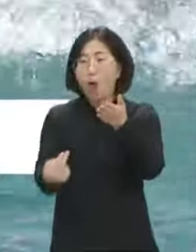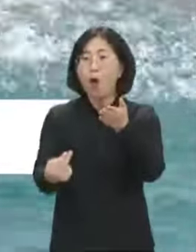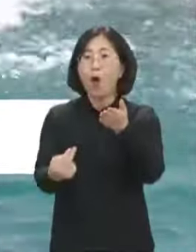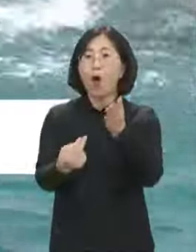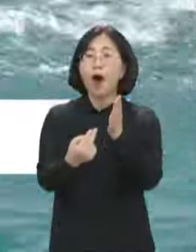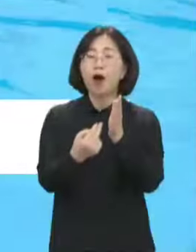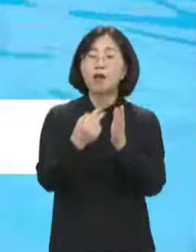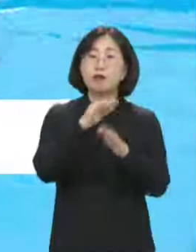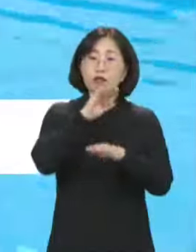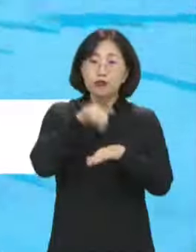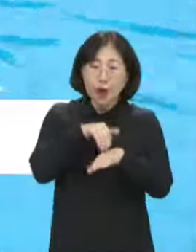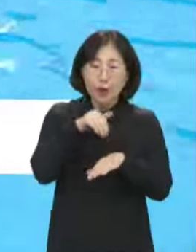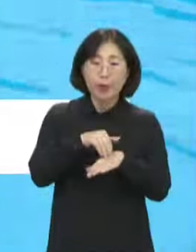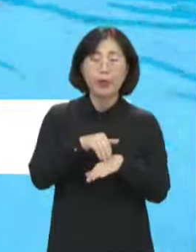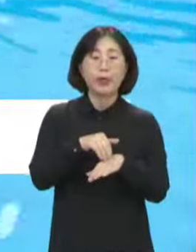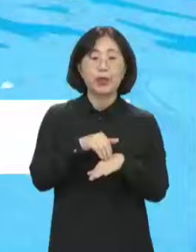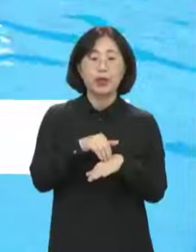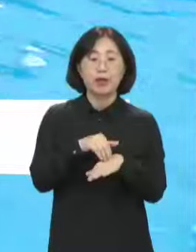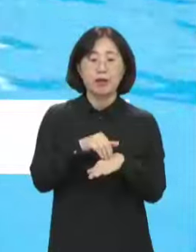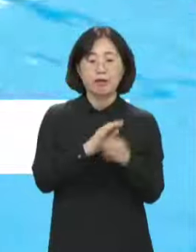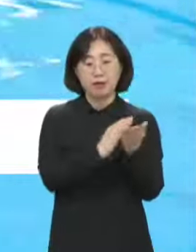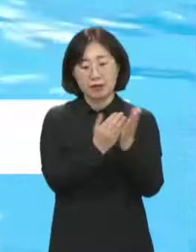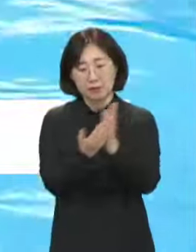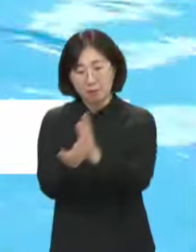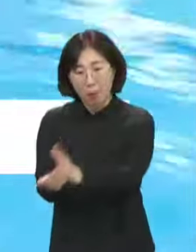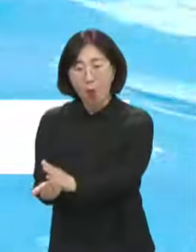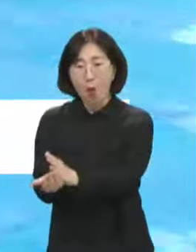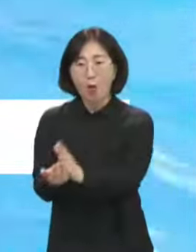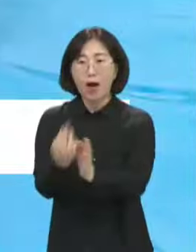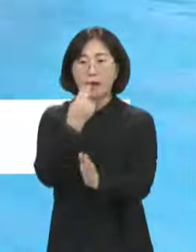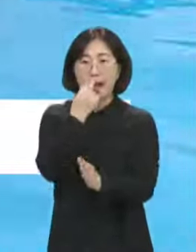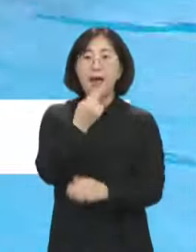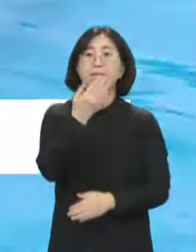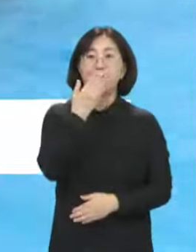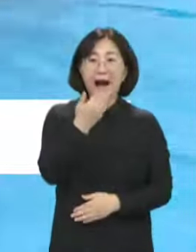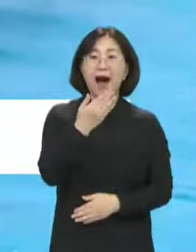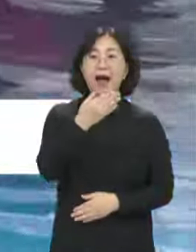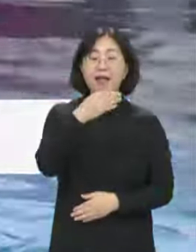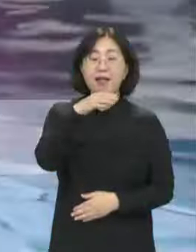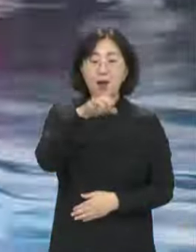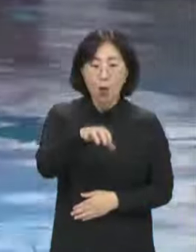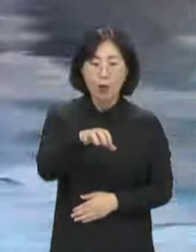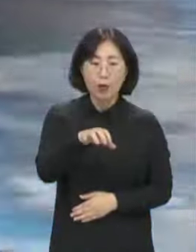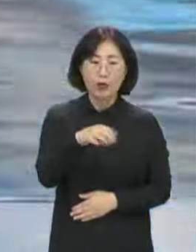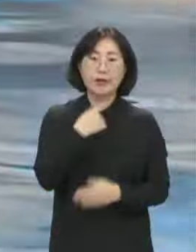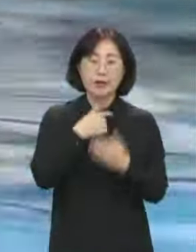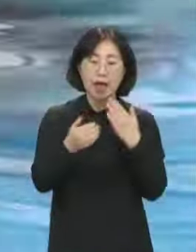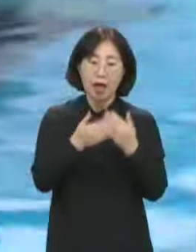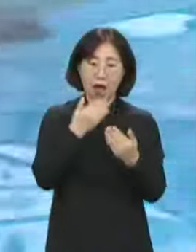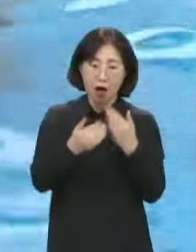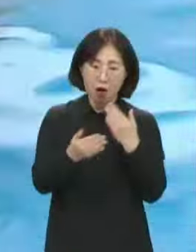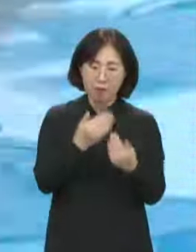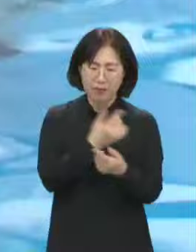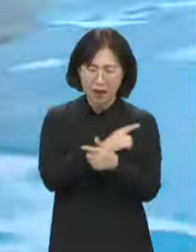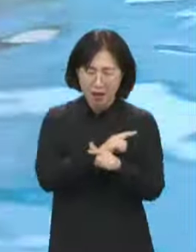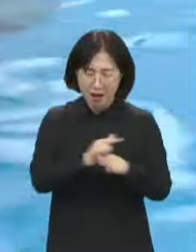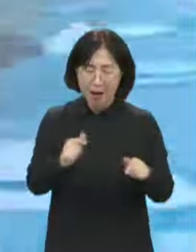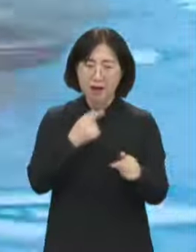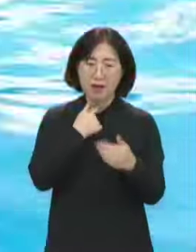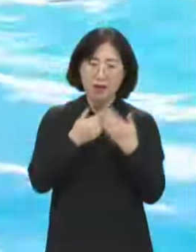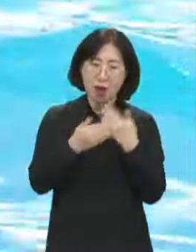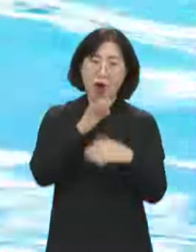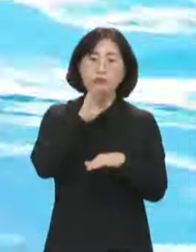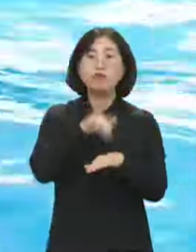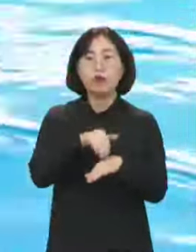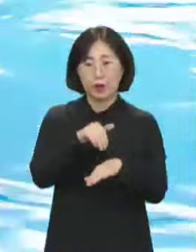대비한 탈출 훈련, 침몰한 배의 생명줄인 에어포켓 체험 등 해양 수상 사고에 대비한 다양한 훈련과